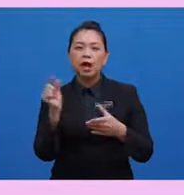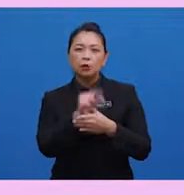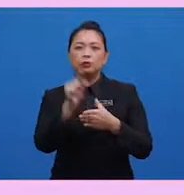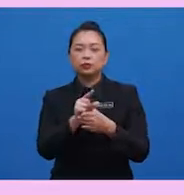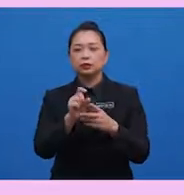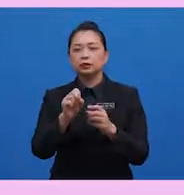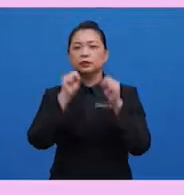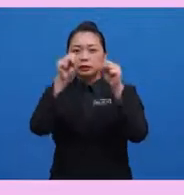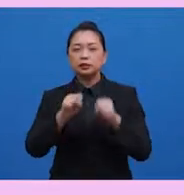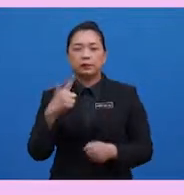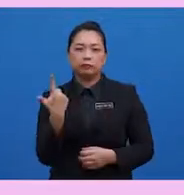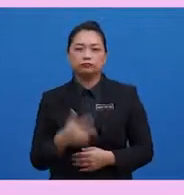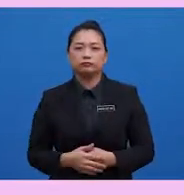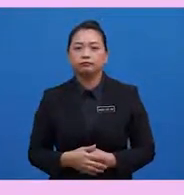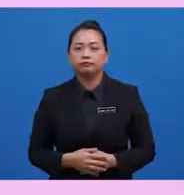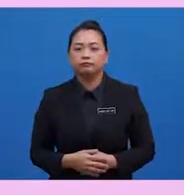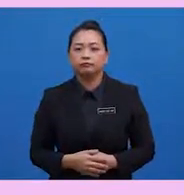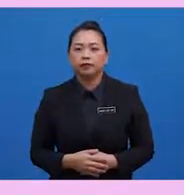menjejaskan subsistem yang lain.